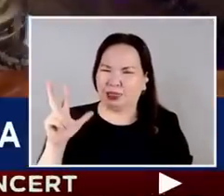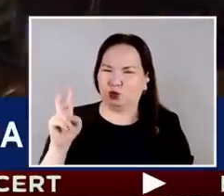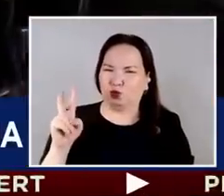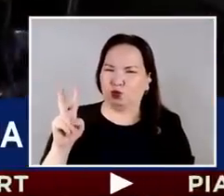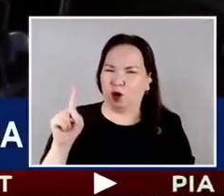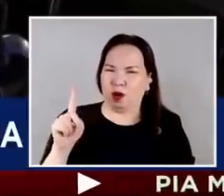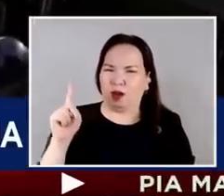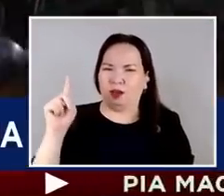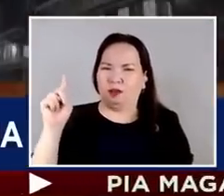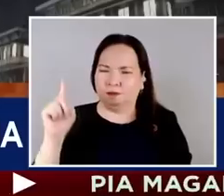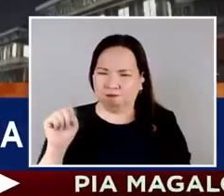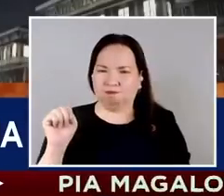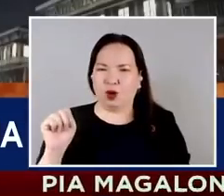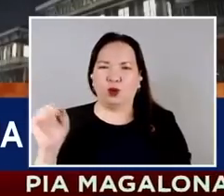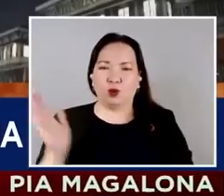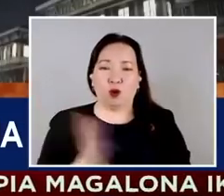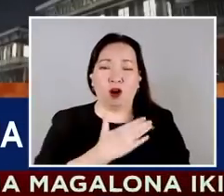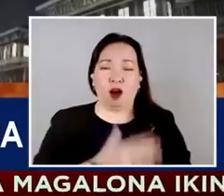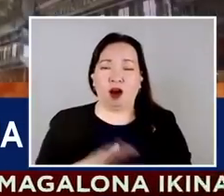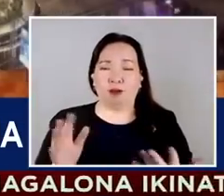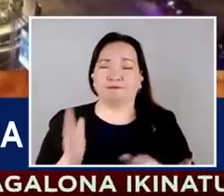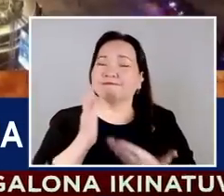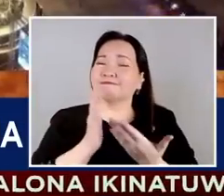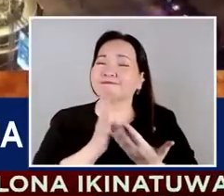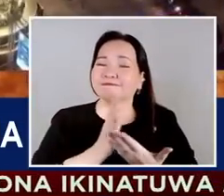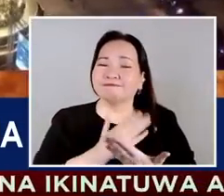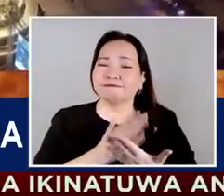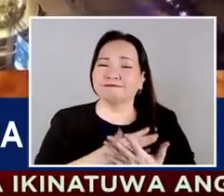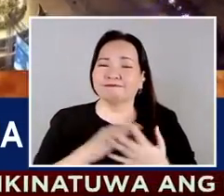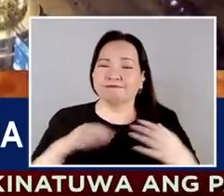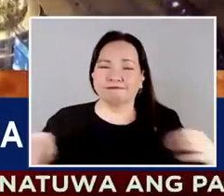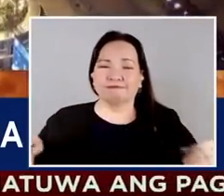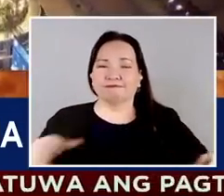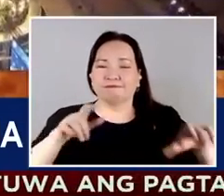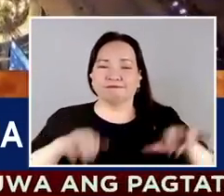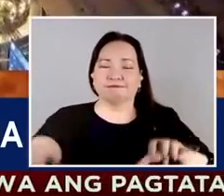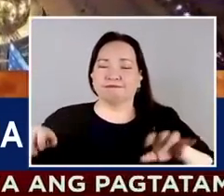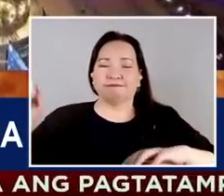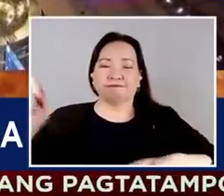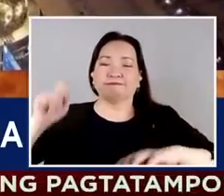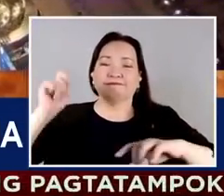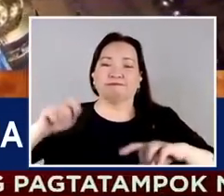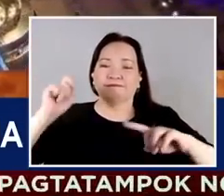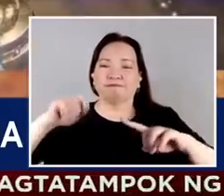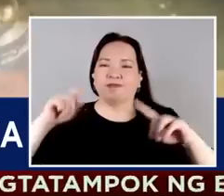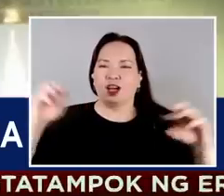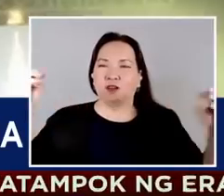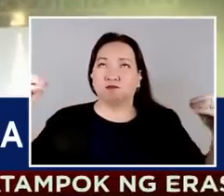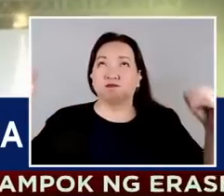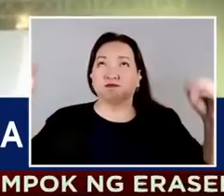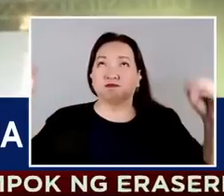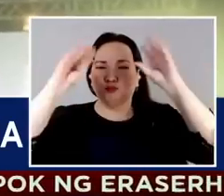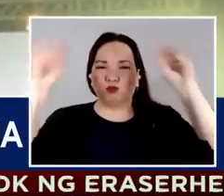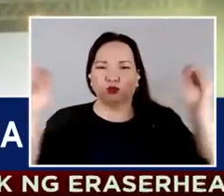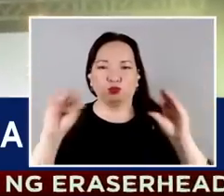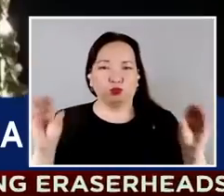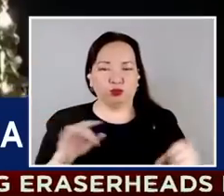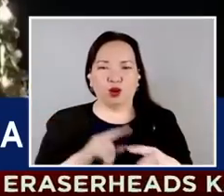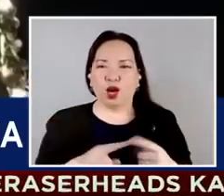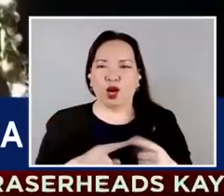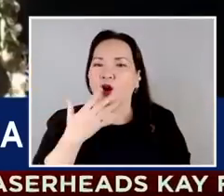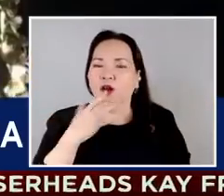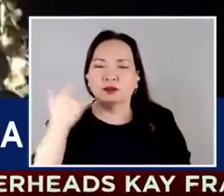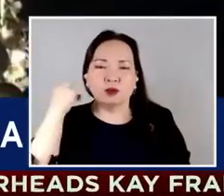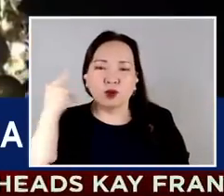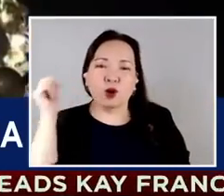Sinalubong ng banda at choir ang pagpapailaw ng higanteng Christmas tree na ito sa Kartilya ng Katipunan sa Maynila. May gold at silver